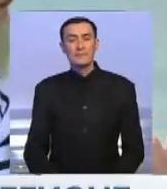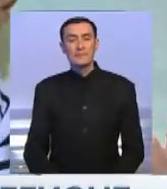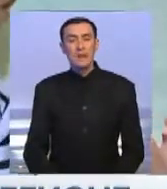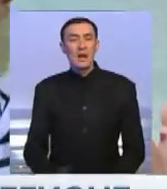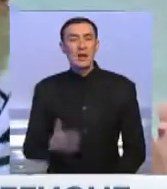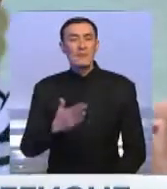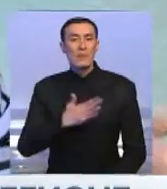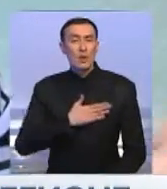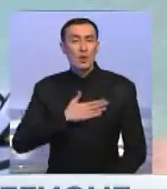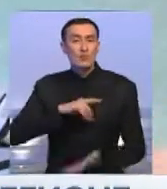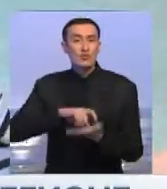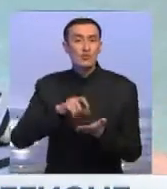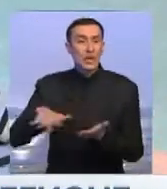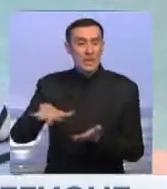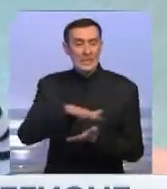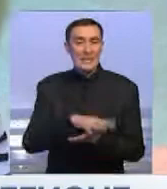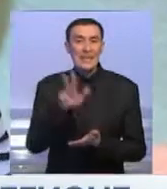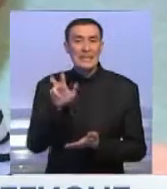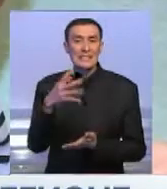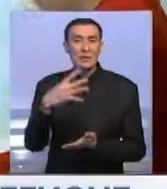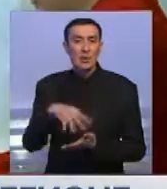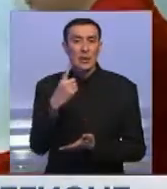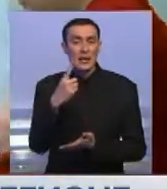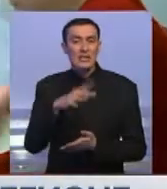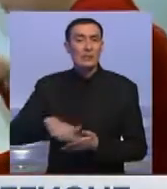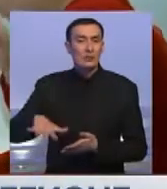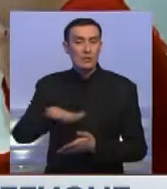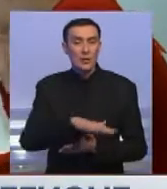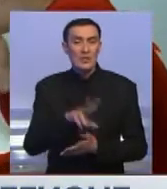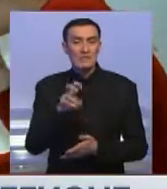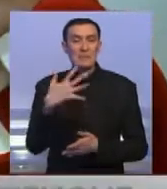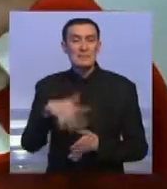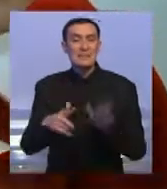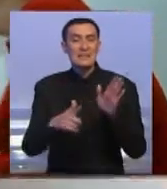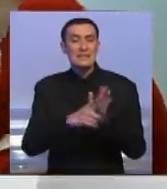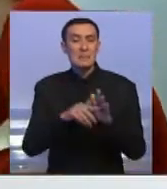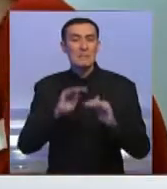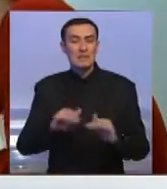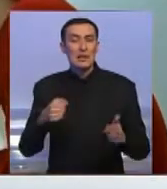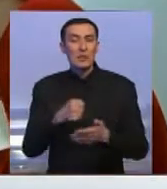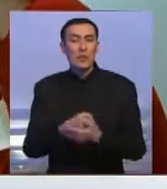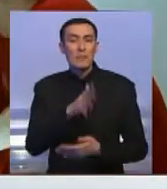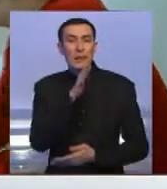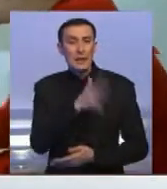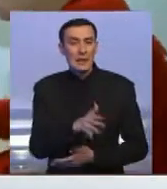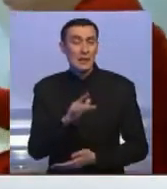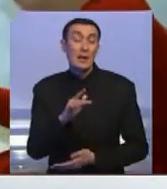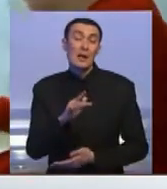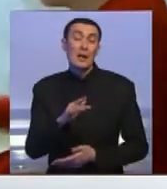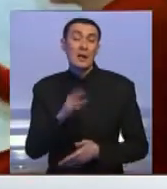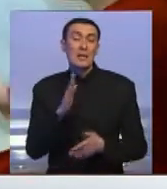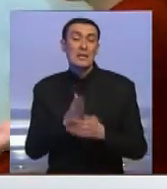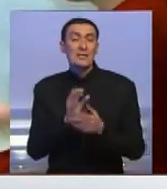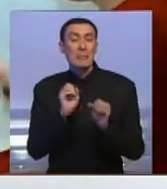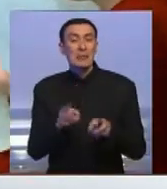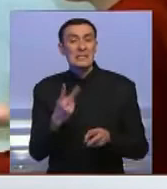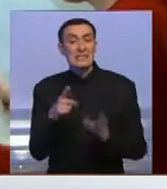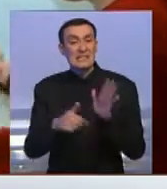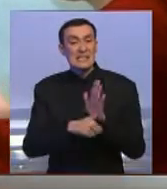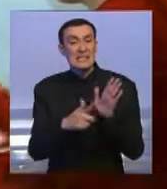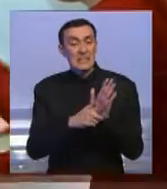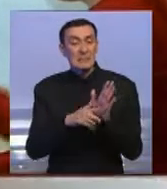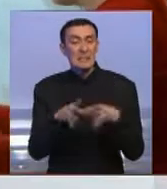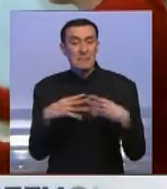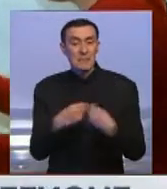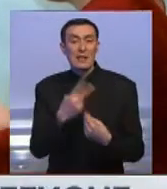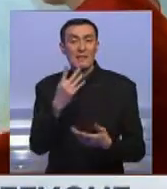В моем участке 341 двор. Это 257 детей в возрасте до 5 лет. В зоне риска 6 семей. Я посещаю